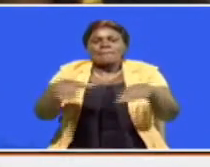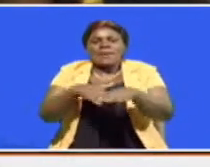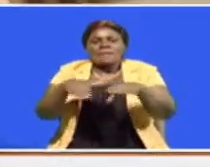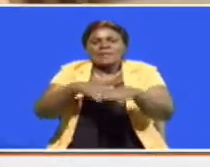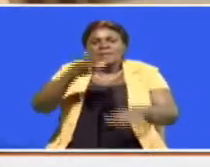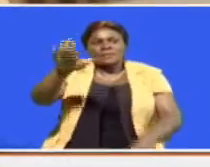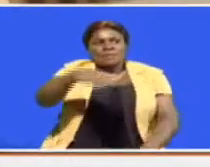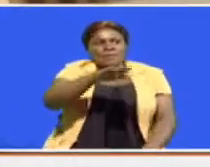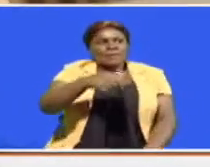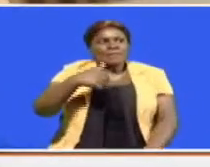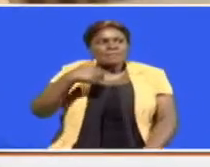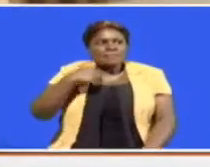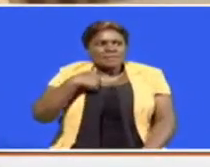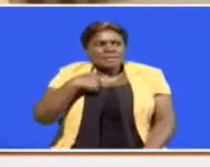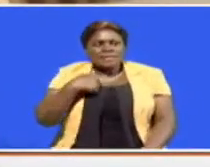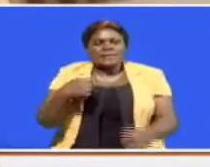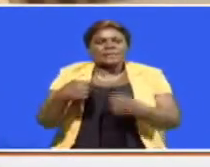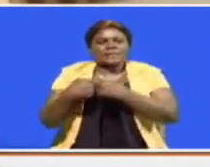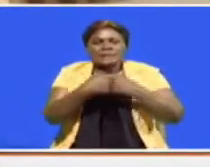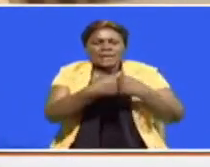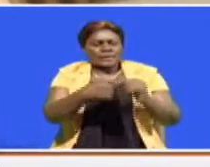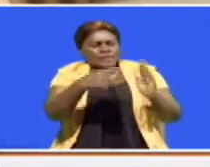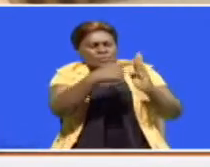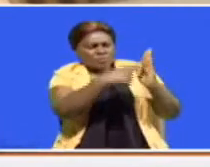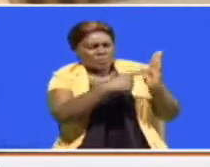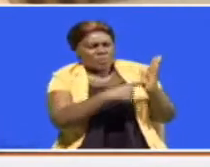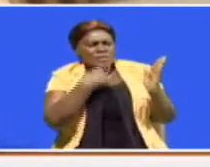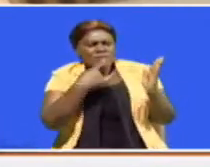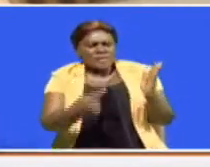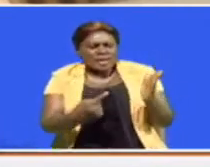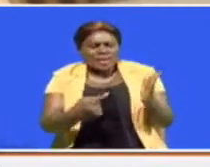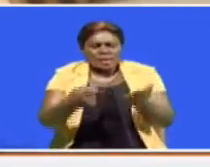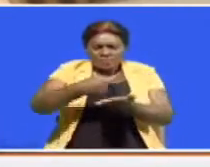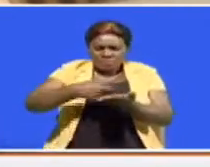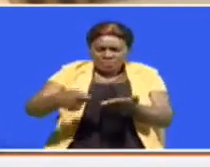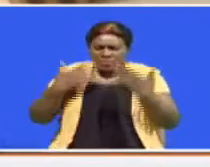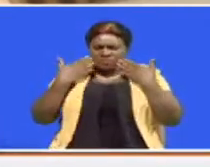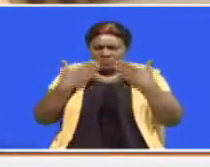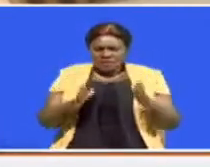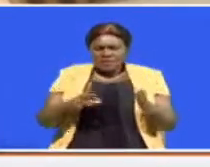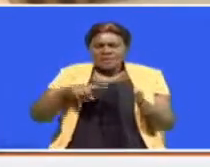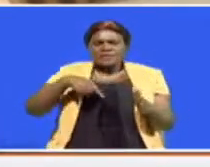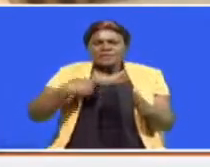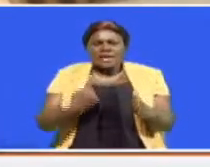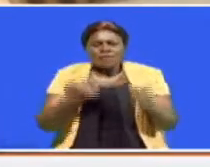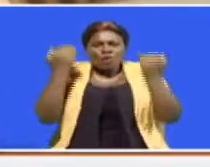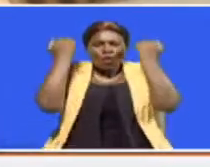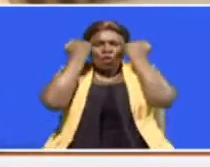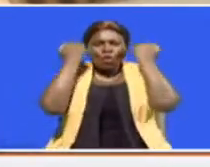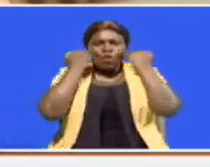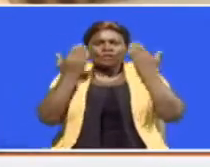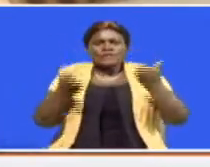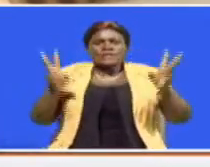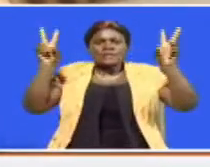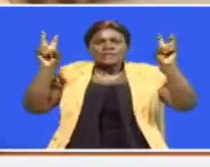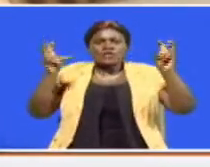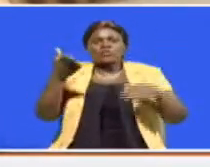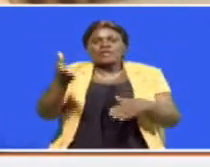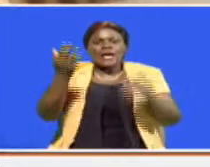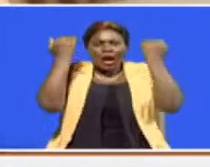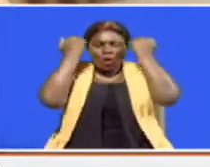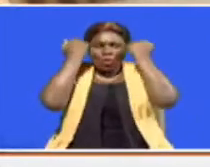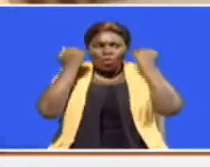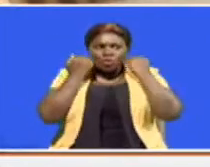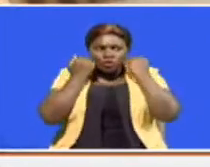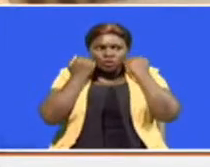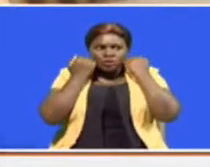bunge. I have listed my challenges repeatedly on paper. We are actually in court and this is a matter that is live in court. That